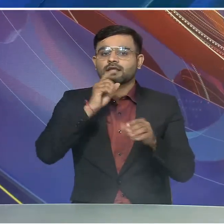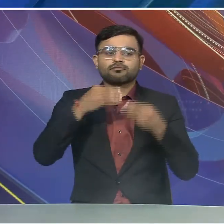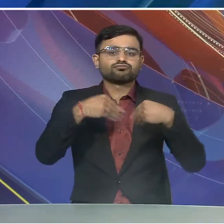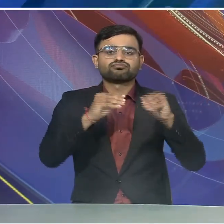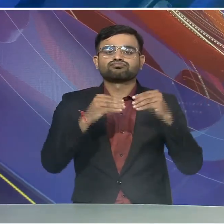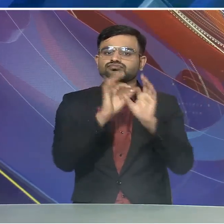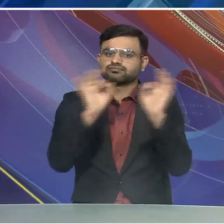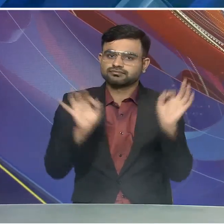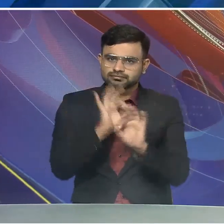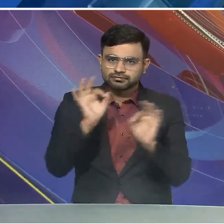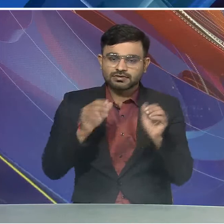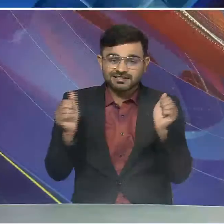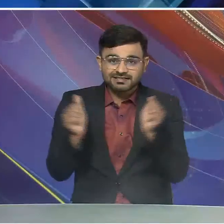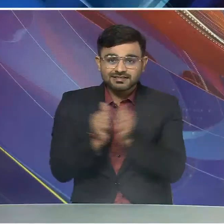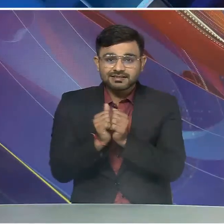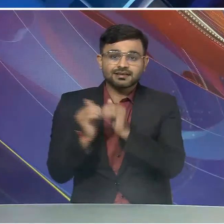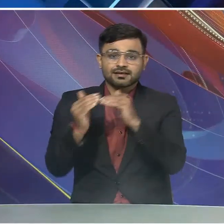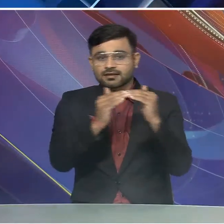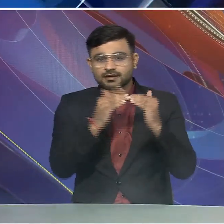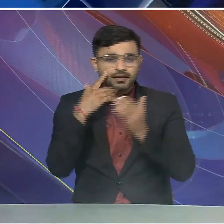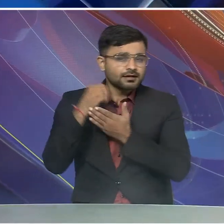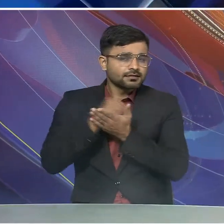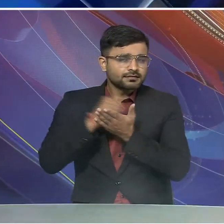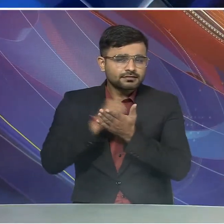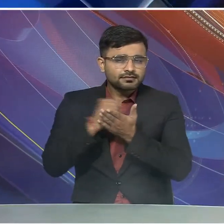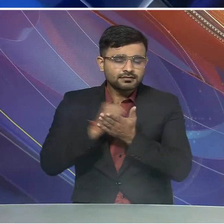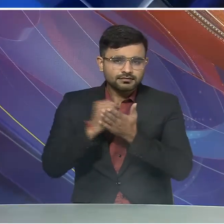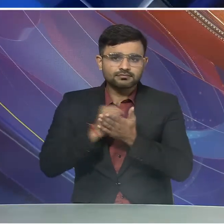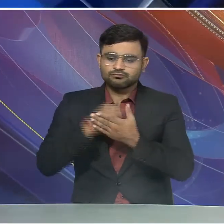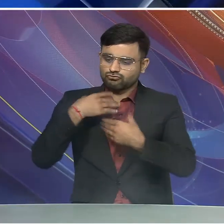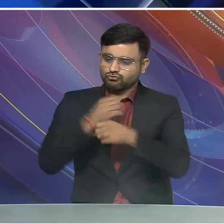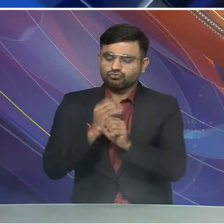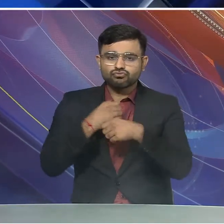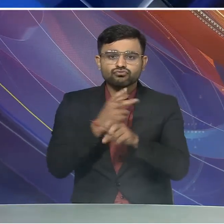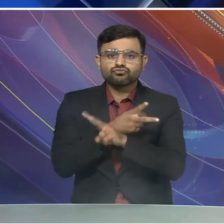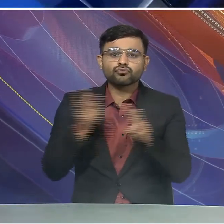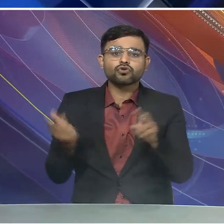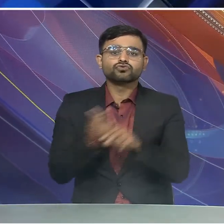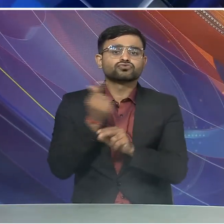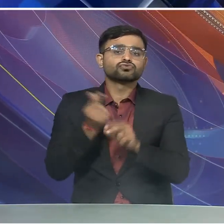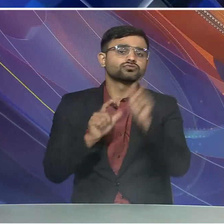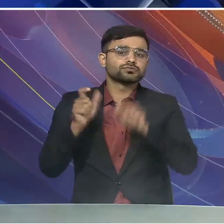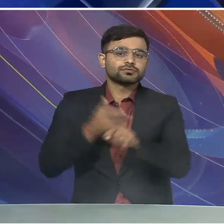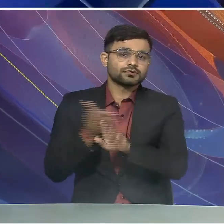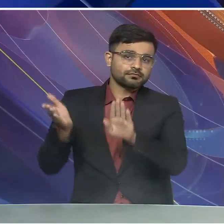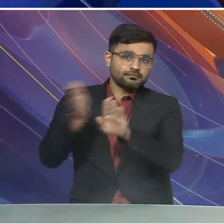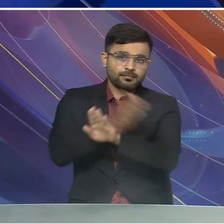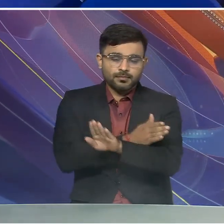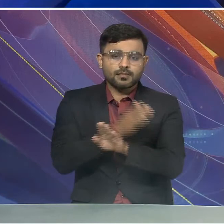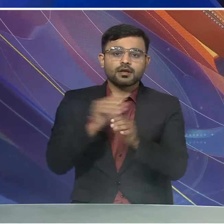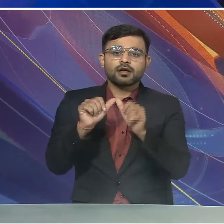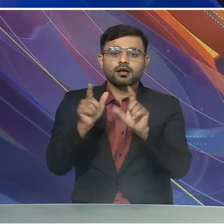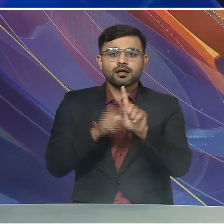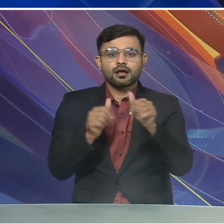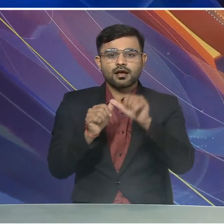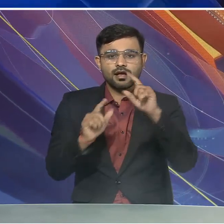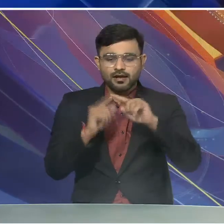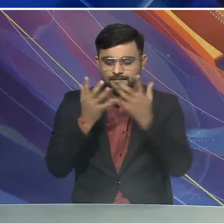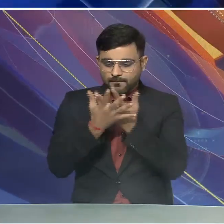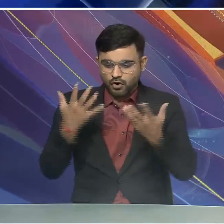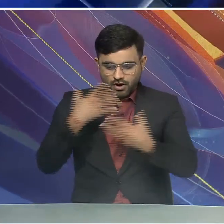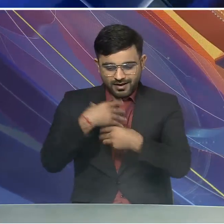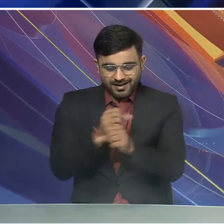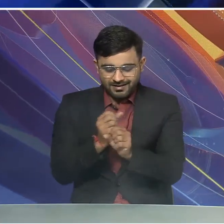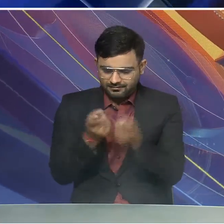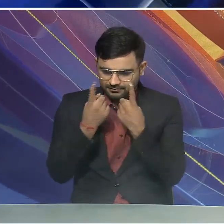बेचा गया है साथ ही एक स्टैंडर्ड प्रैक्टिस के तहत आयात करने वाला देश उपयोग में ले जाने से पहले आयात किए गए प्रोडक्ट की